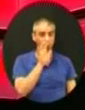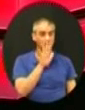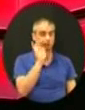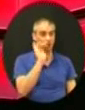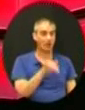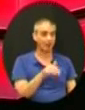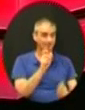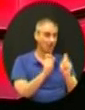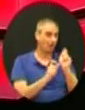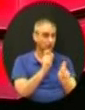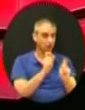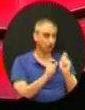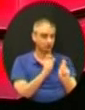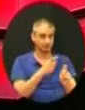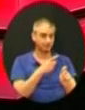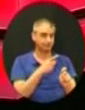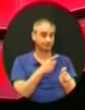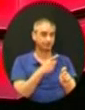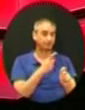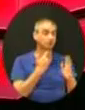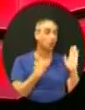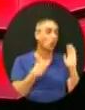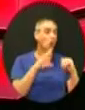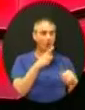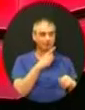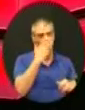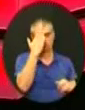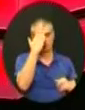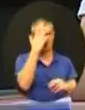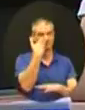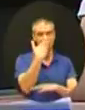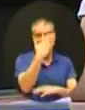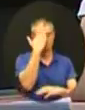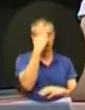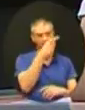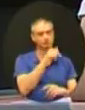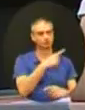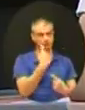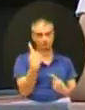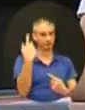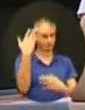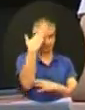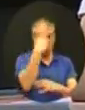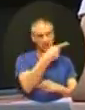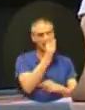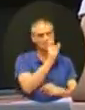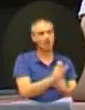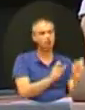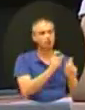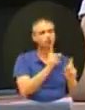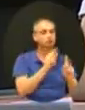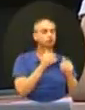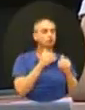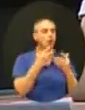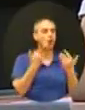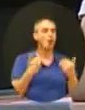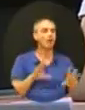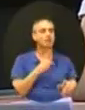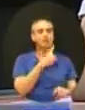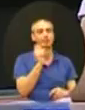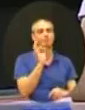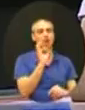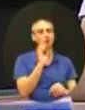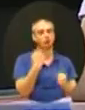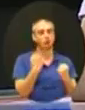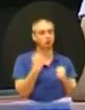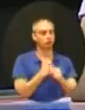מ-235 אלף איש, רובם מוכרים על ידי המדינה עצמה, כי כאלה שיש להם אובדן 100%